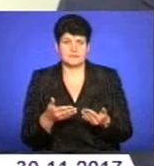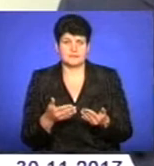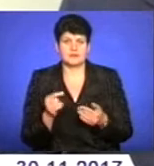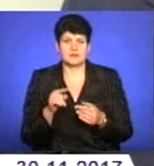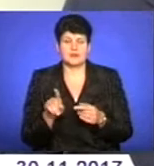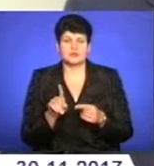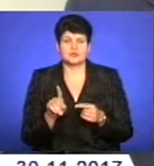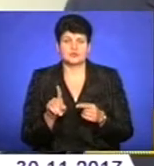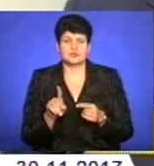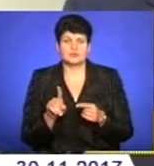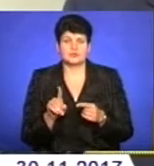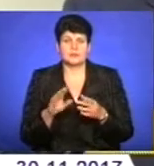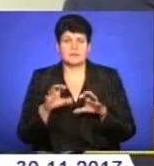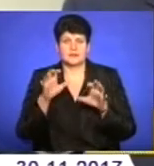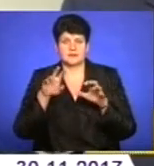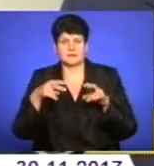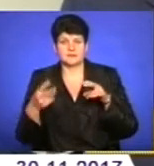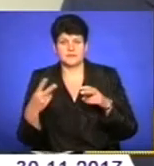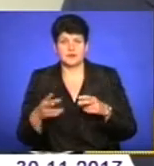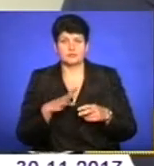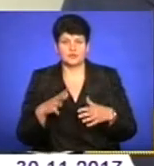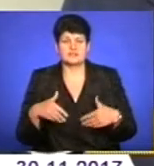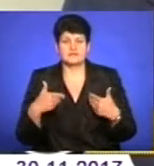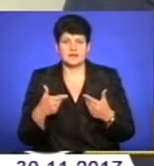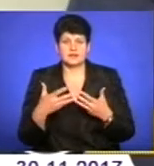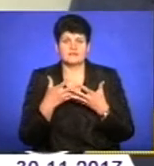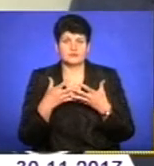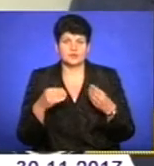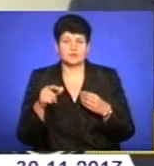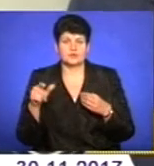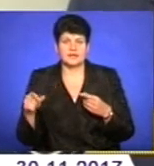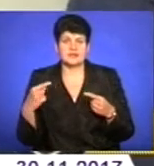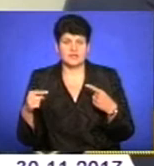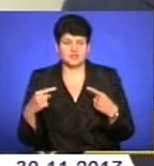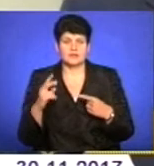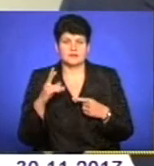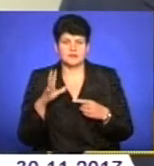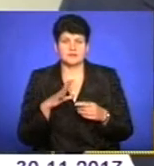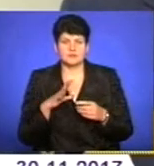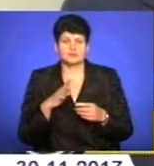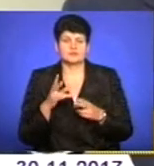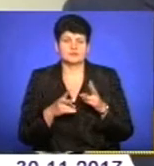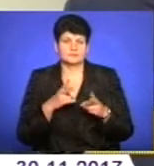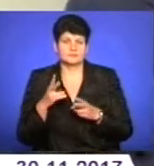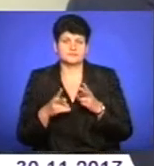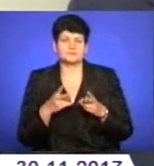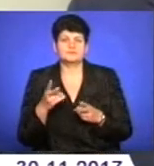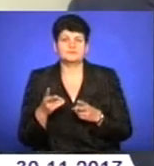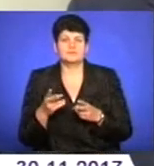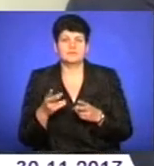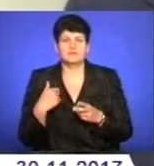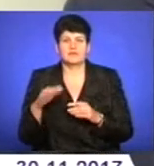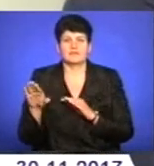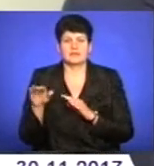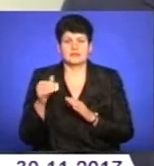що сипеться плитка з будинку. Весною були звернення мешканців також окремих інших квартир, де було протікання міжпальних швів. Так ми